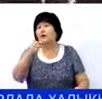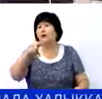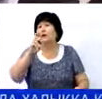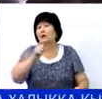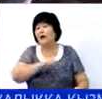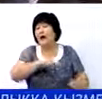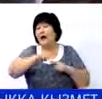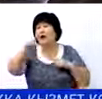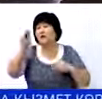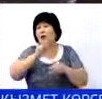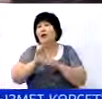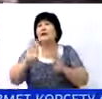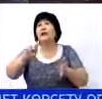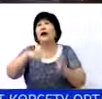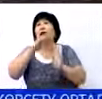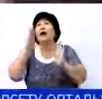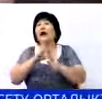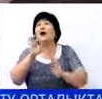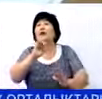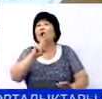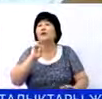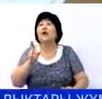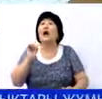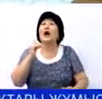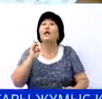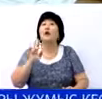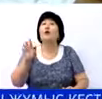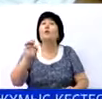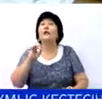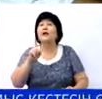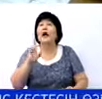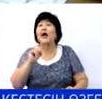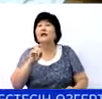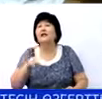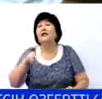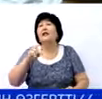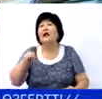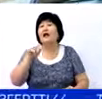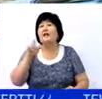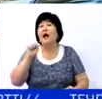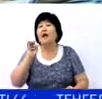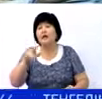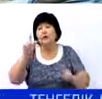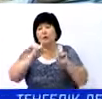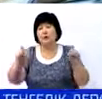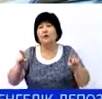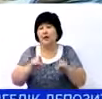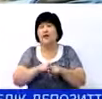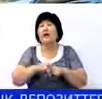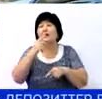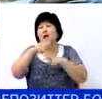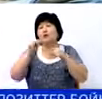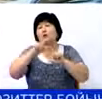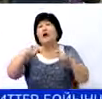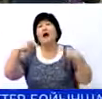қашықтықтан оқытылады. Тек қалаға қарасты Қараөзек, Айнагүл, Бірғазан, Талдаралы елді мекендеріндегі білім ошақтарында дәстүрлі түрде сабақ болады.